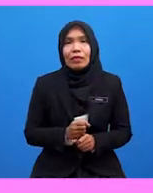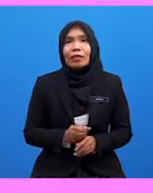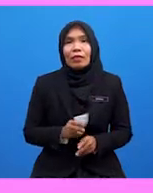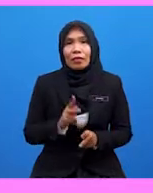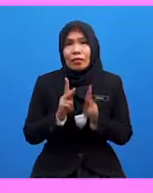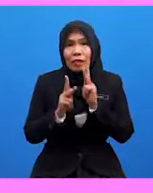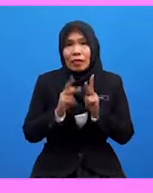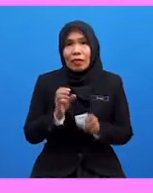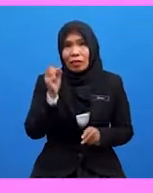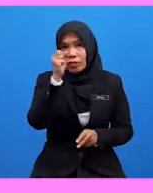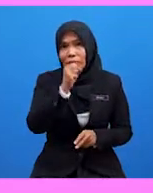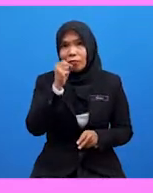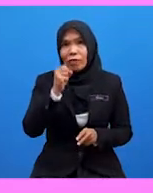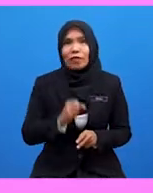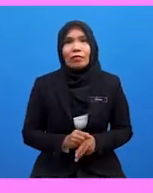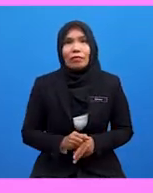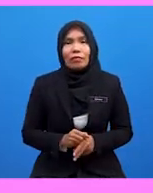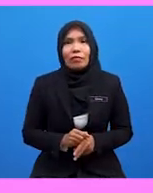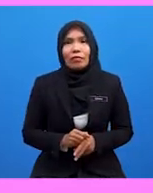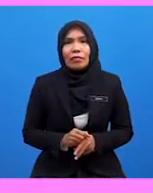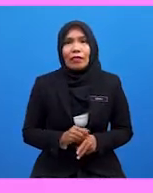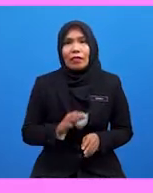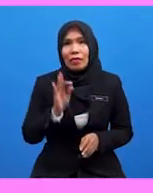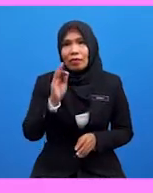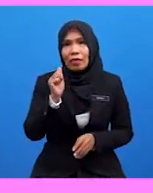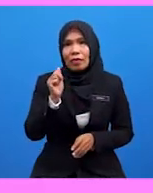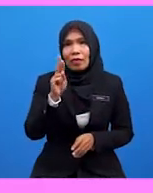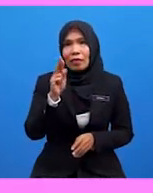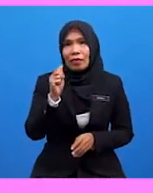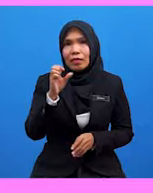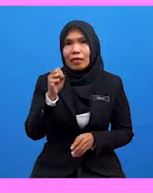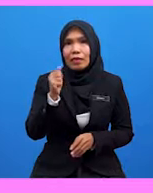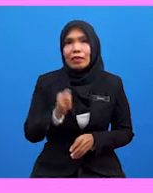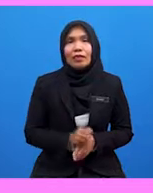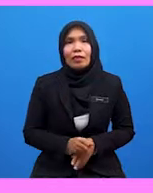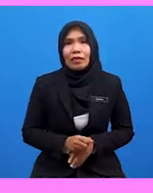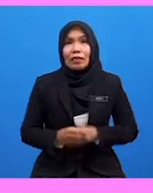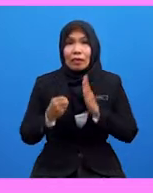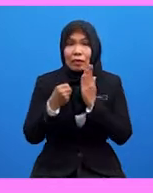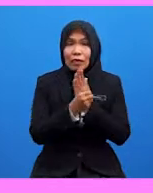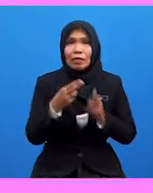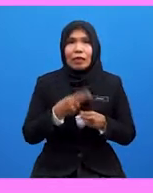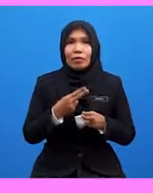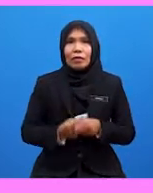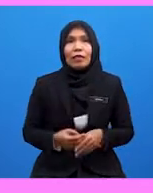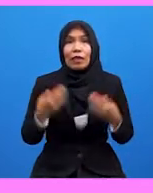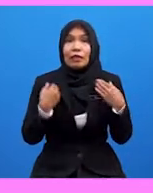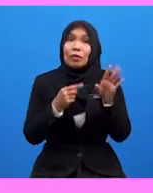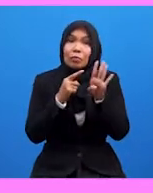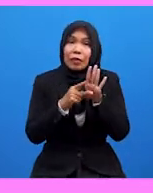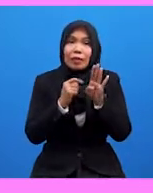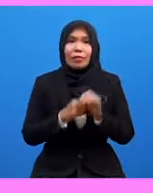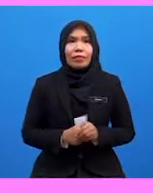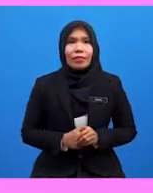atau frasa sendi nama. Terdapat empat jenis kata adverba iaitu yang pertama, kata adverba